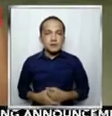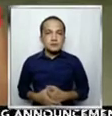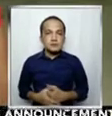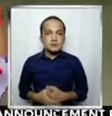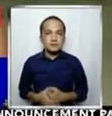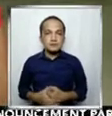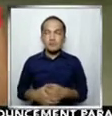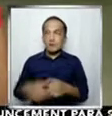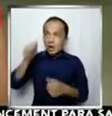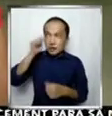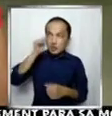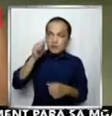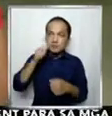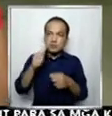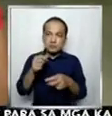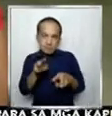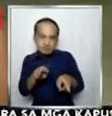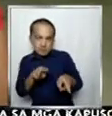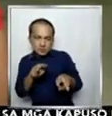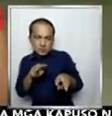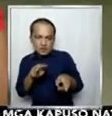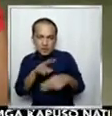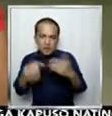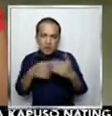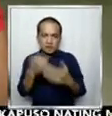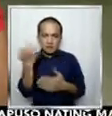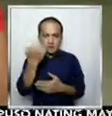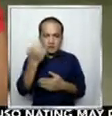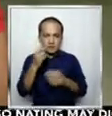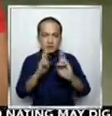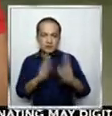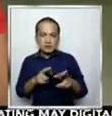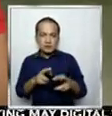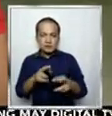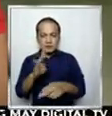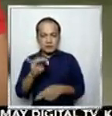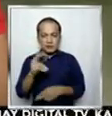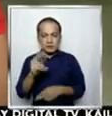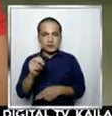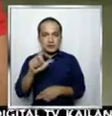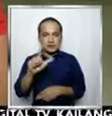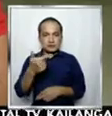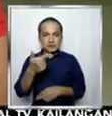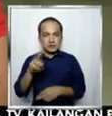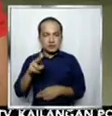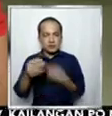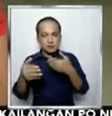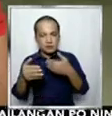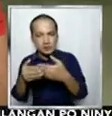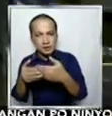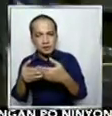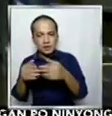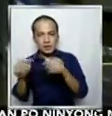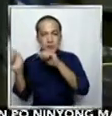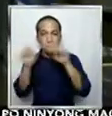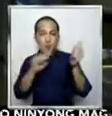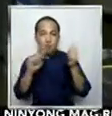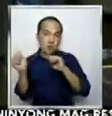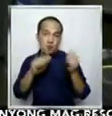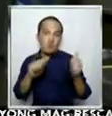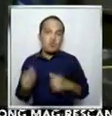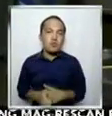Atom, nakatutok na nga ang lahat ng emergency response units ng Binyan LGU sa papalapit na bagyong Ambo.